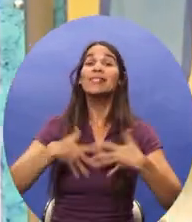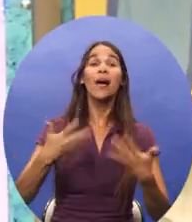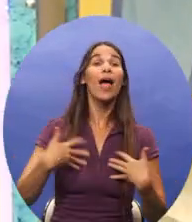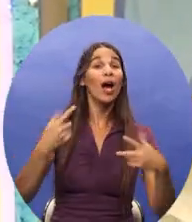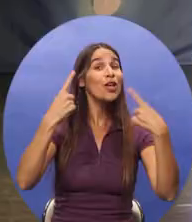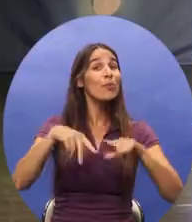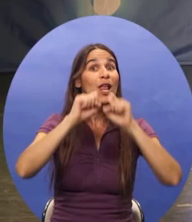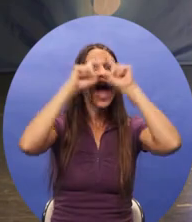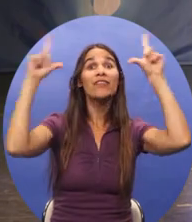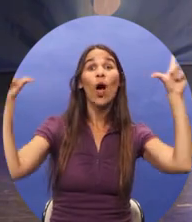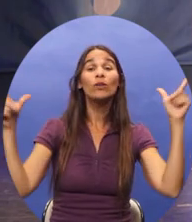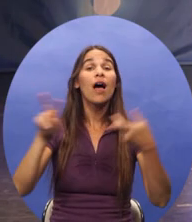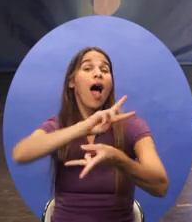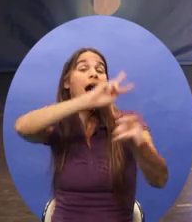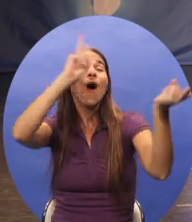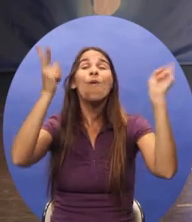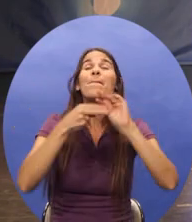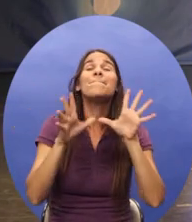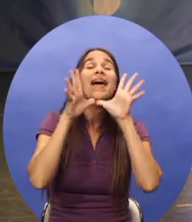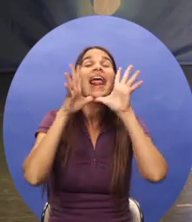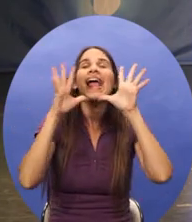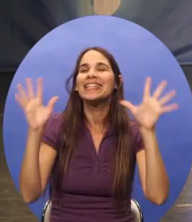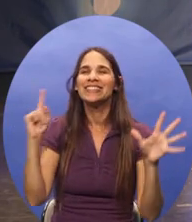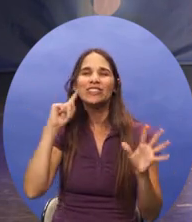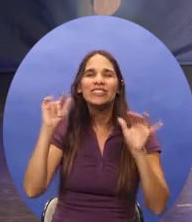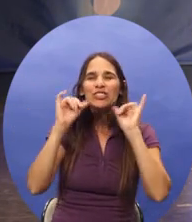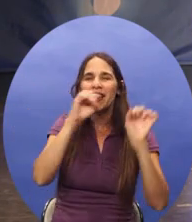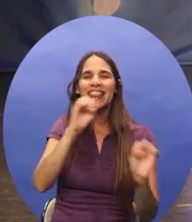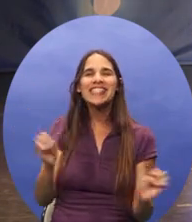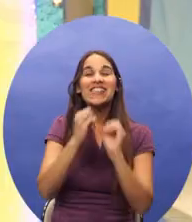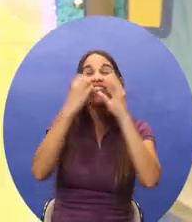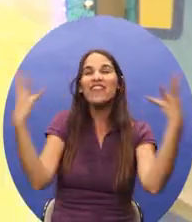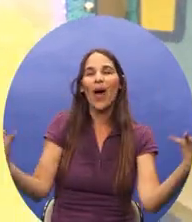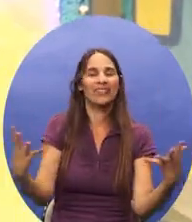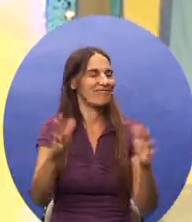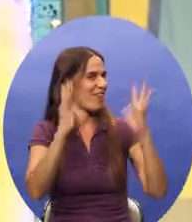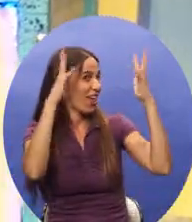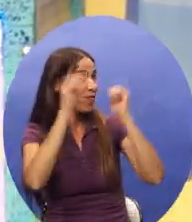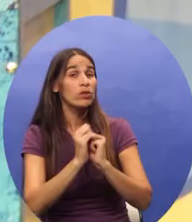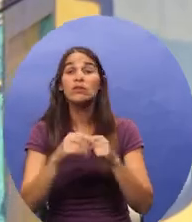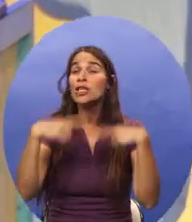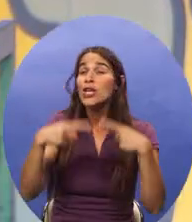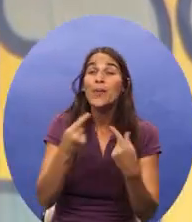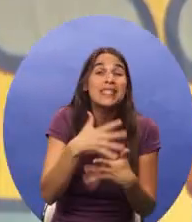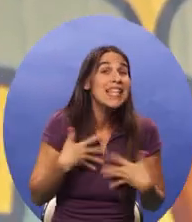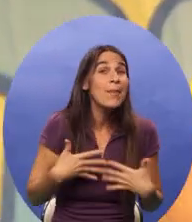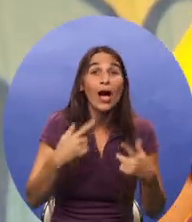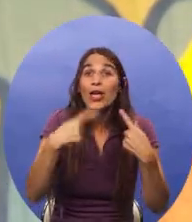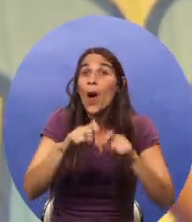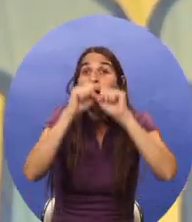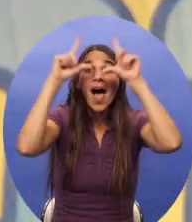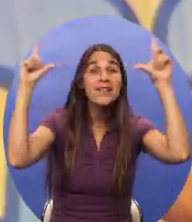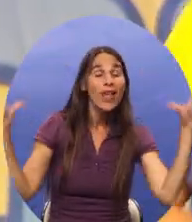יום של הפתעות. העולם מלא כל הכבוד. איזה יום שמח, יום של